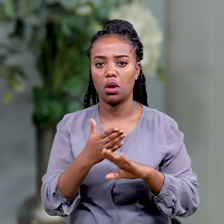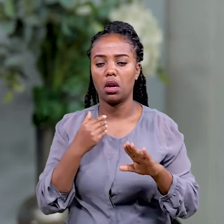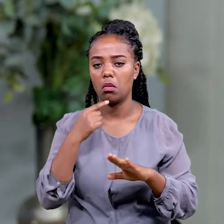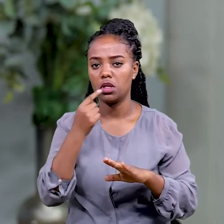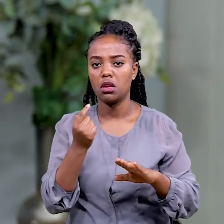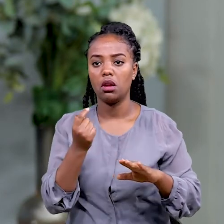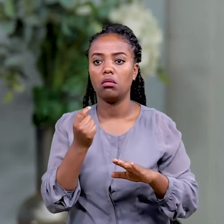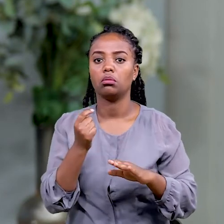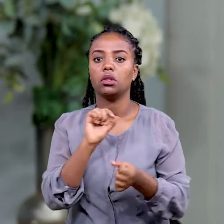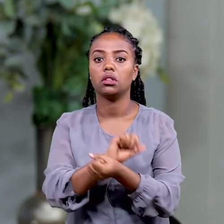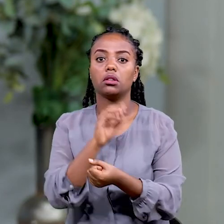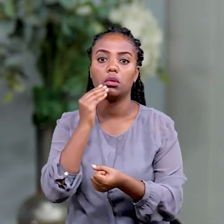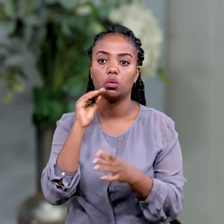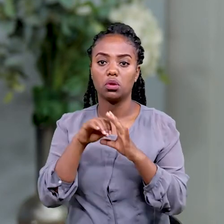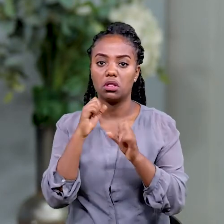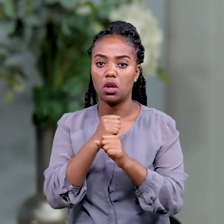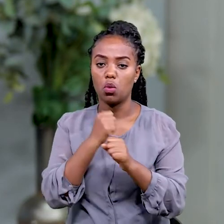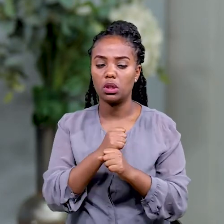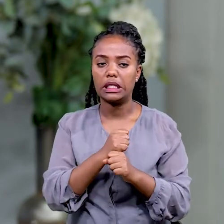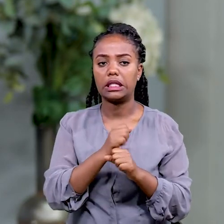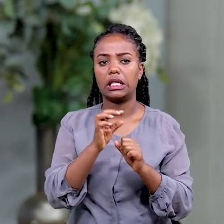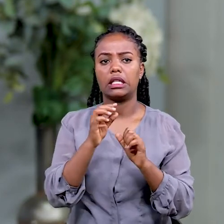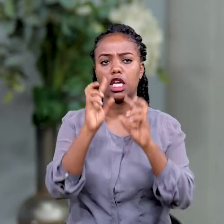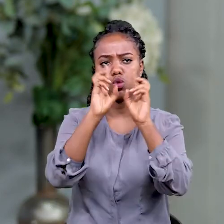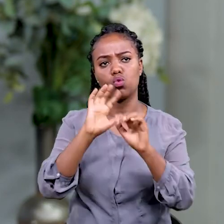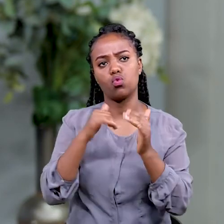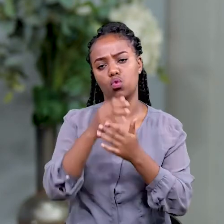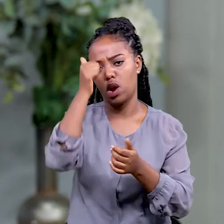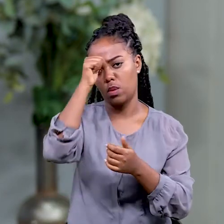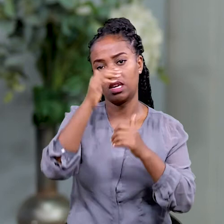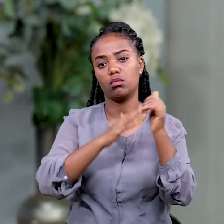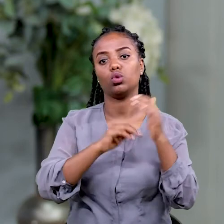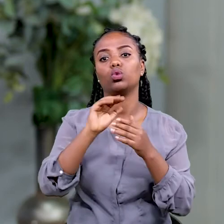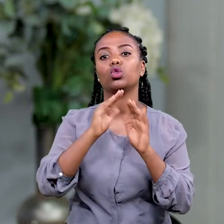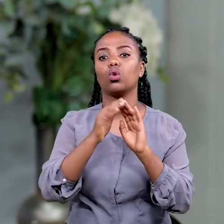ሀገር ማረሚያ ቤቶች የተሰሩትም ለወንዶች ነው